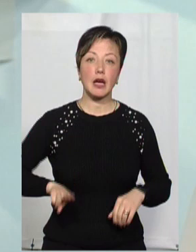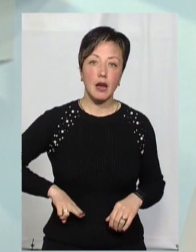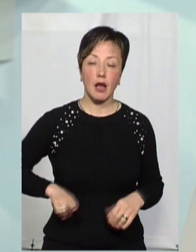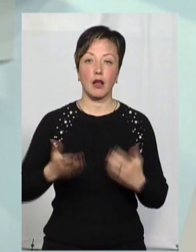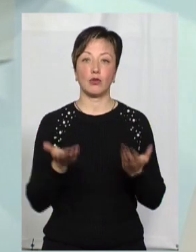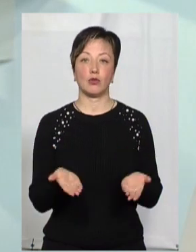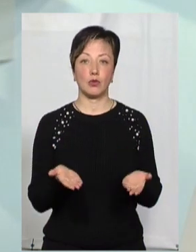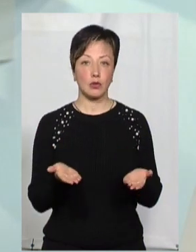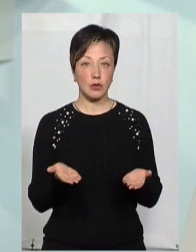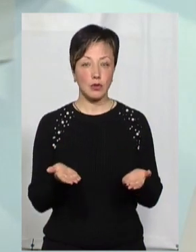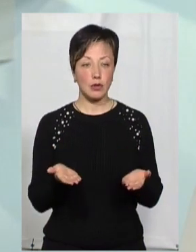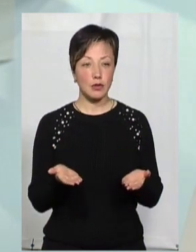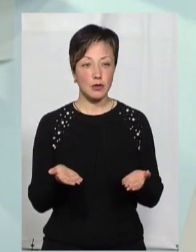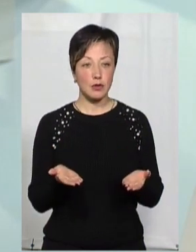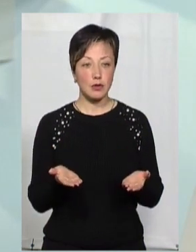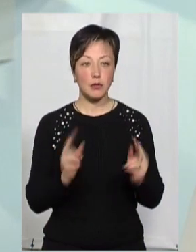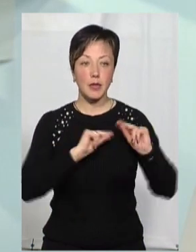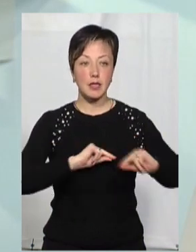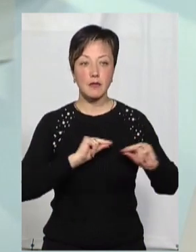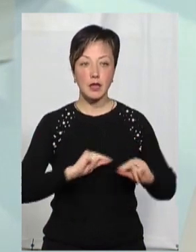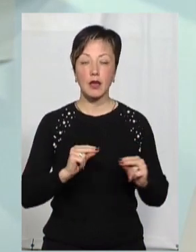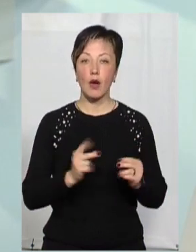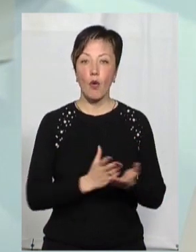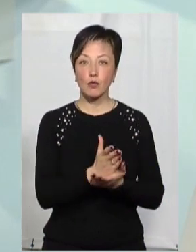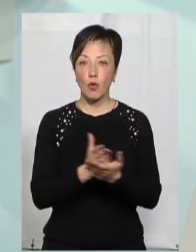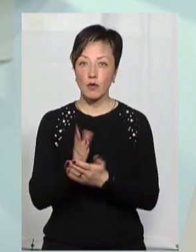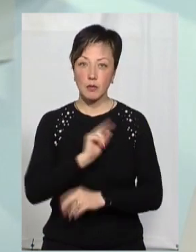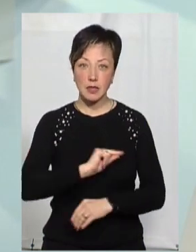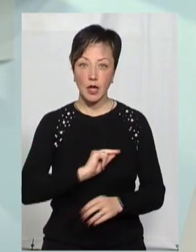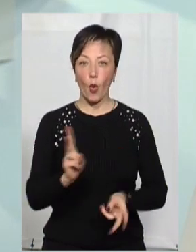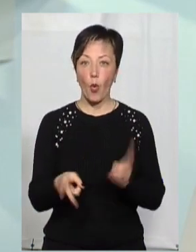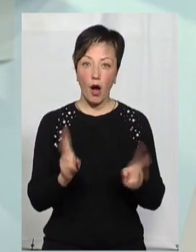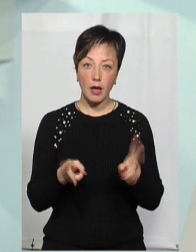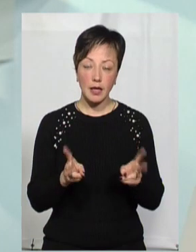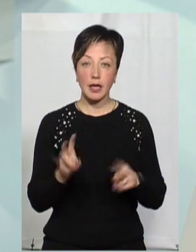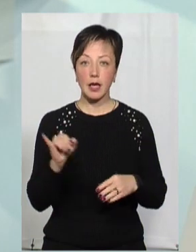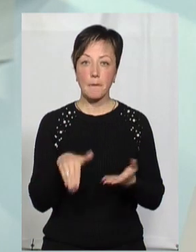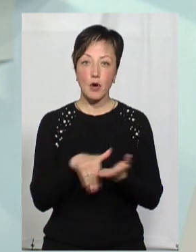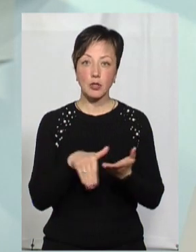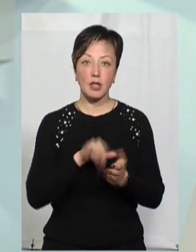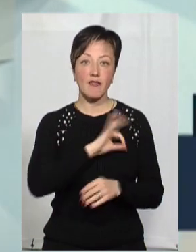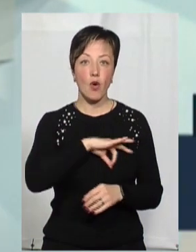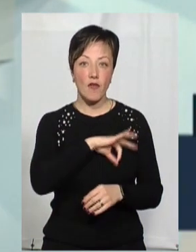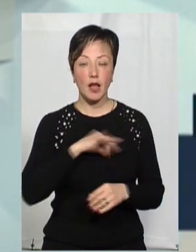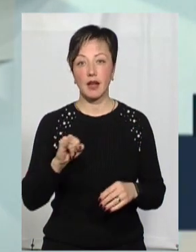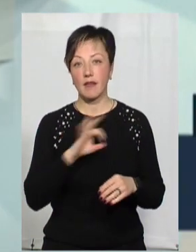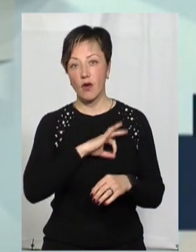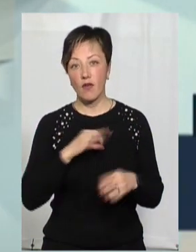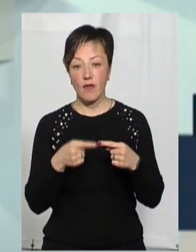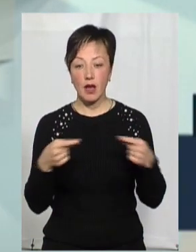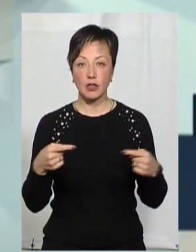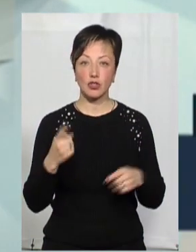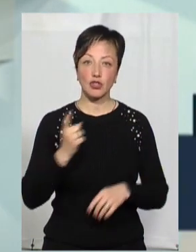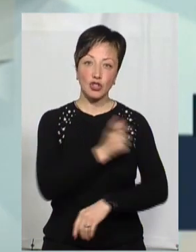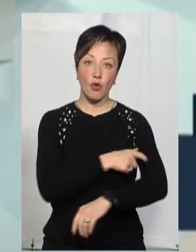директор, ті працівники, обслуговуючий персонал, і кухарі, і помічники-вихователі,